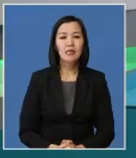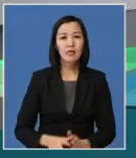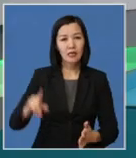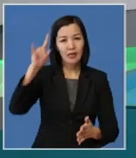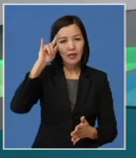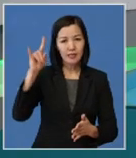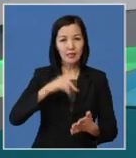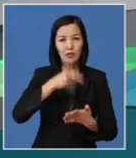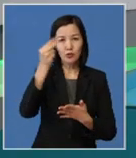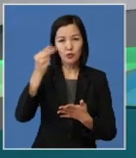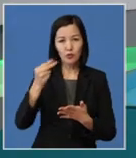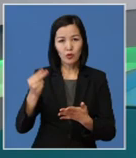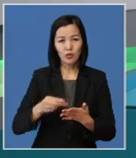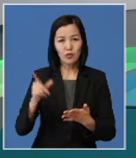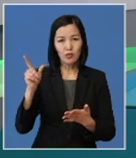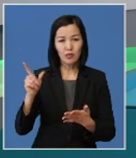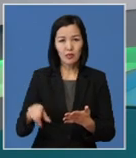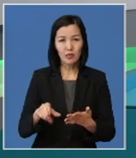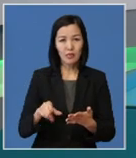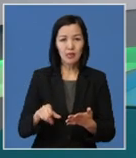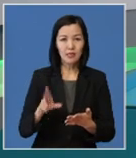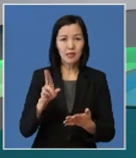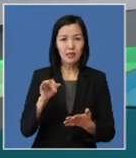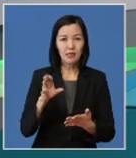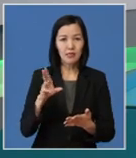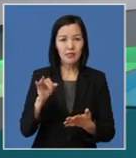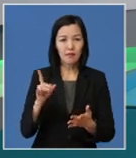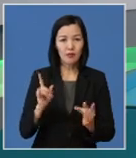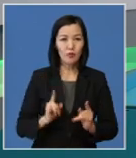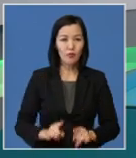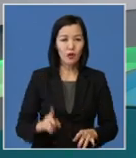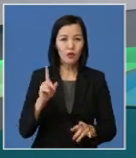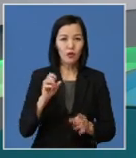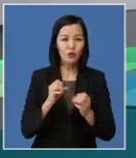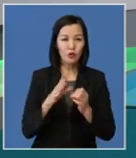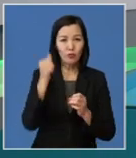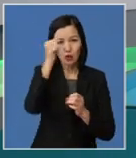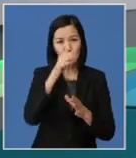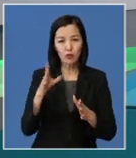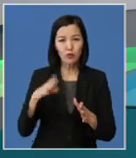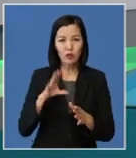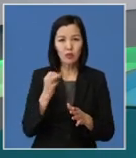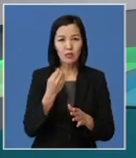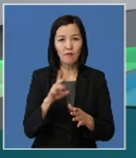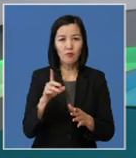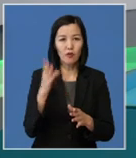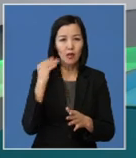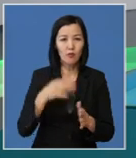Қазақ бейнелеу өнерінің атасы Әбілхан Қастеевтің туғанына биыл 115 жыл толды. Осыған орай Сәкен Сейфуллин атындағы Алматы